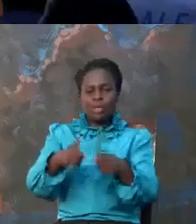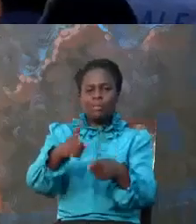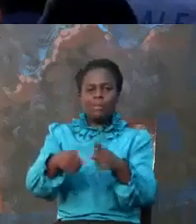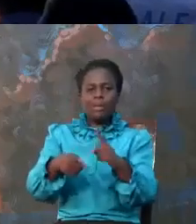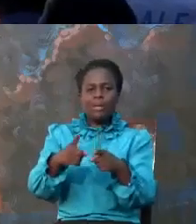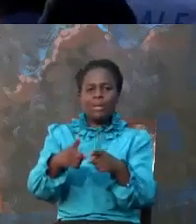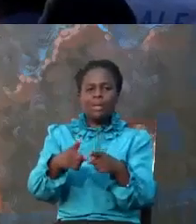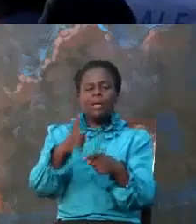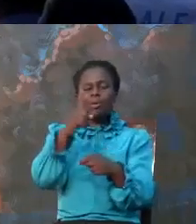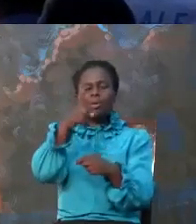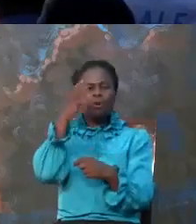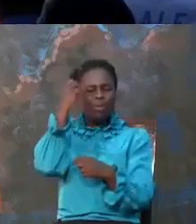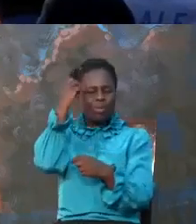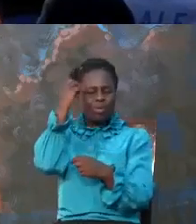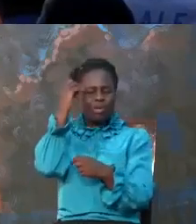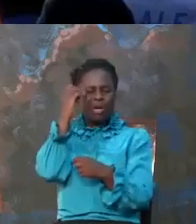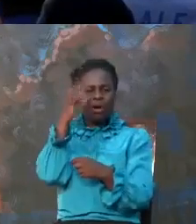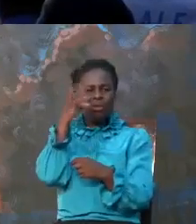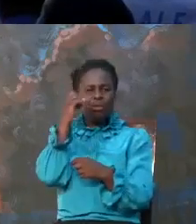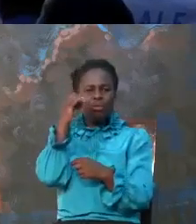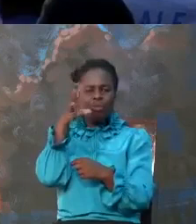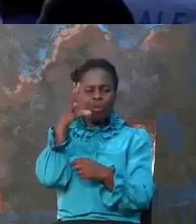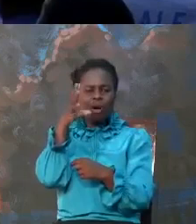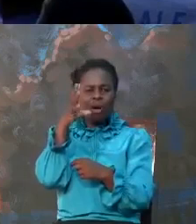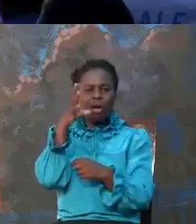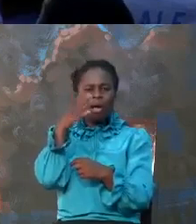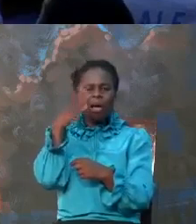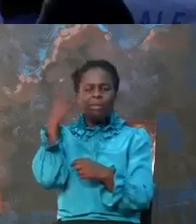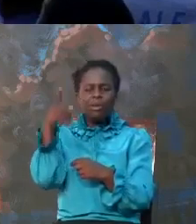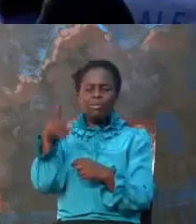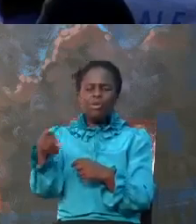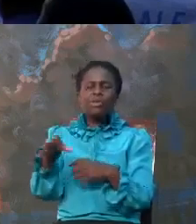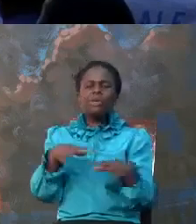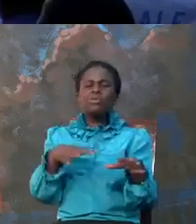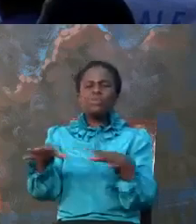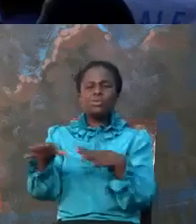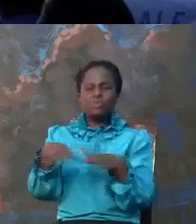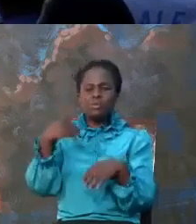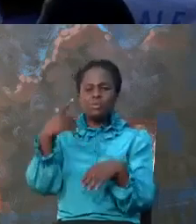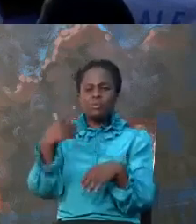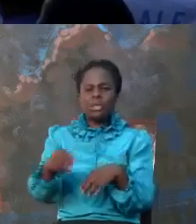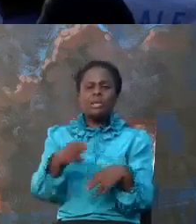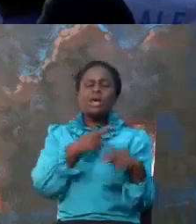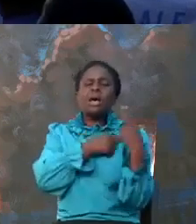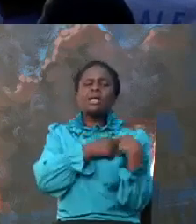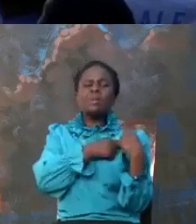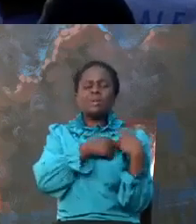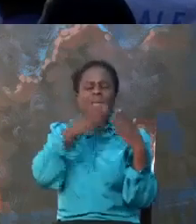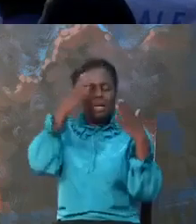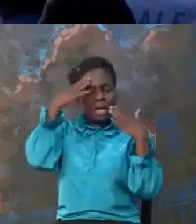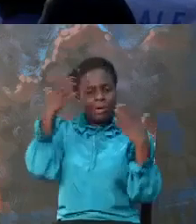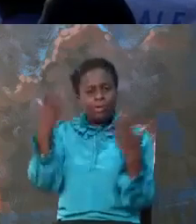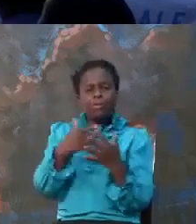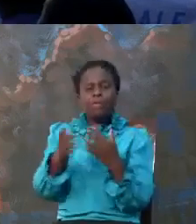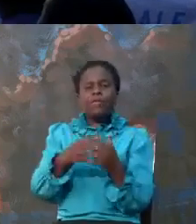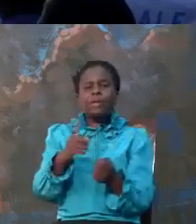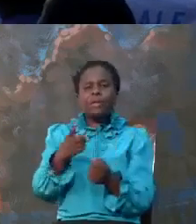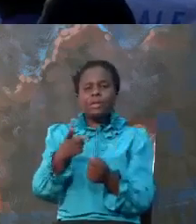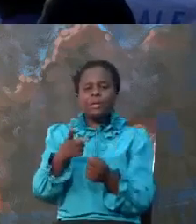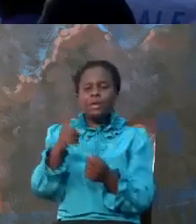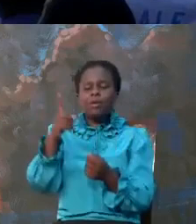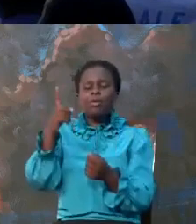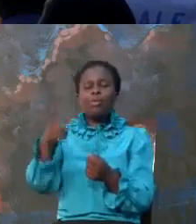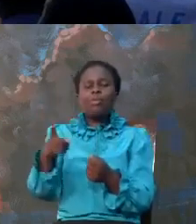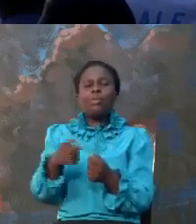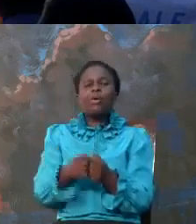pale. Je, una ugonjwa ambao unajua huyu ni usumbufu, ni mgumu, hata madaktari hawajui cha kufanya? Umekuwa